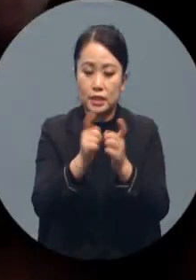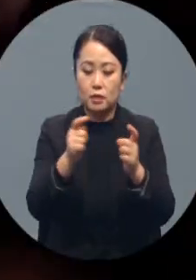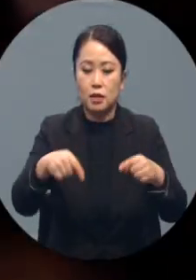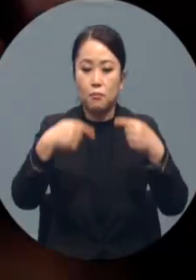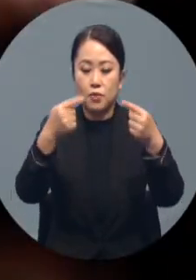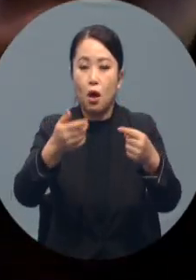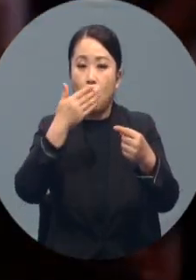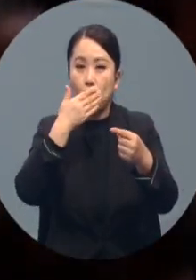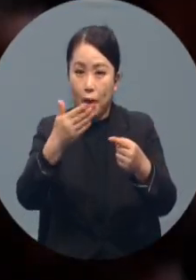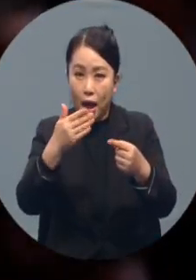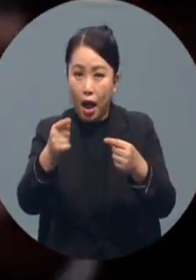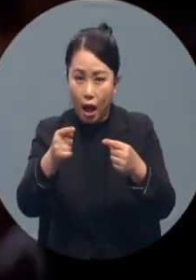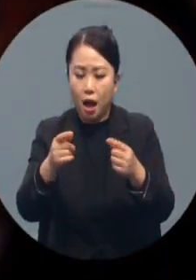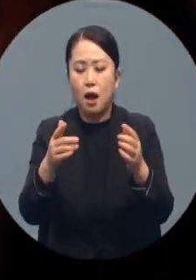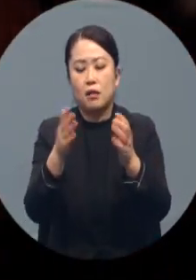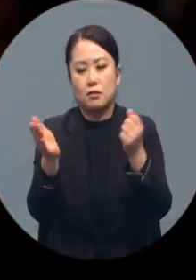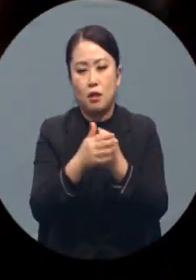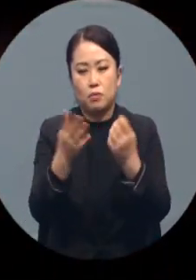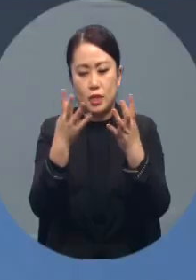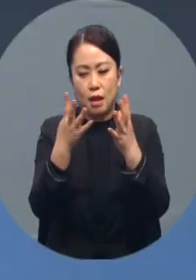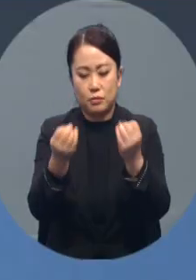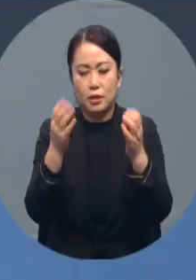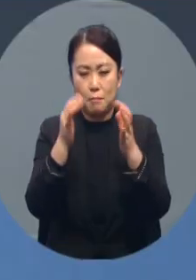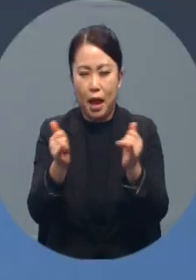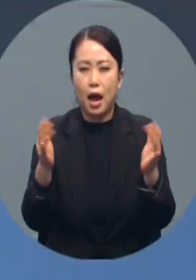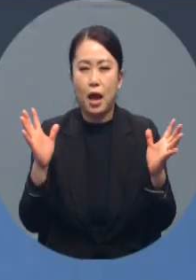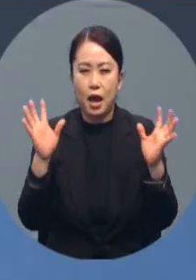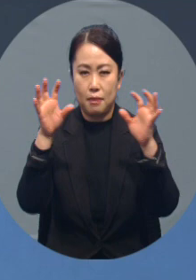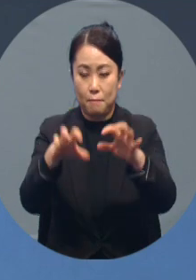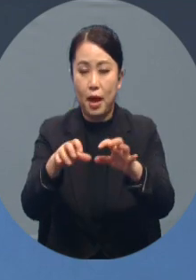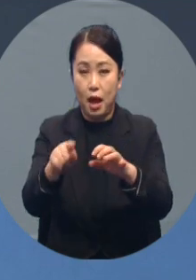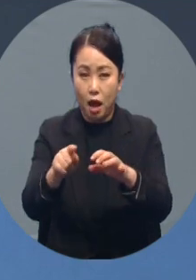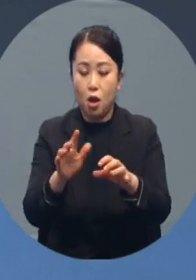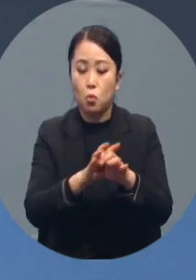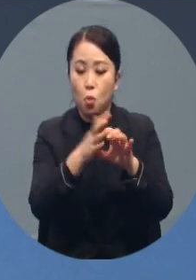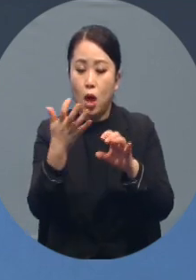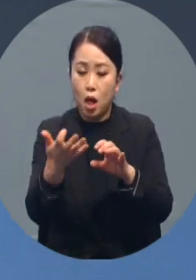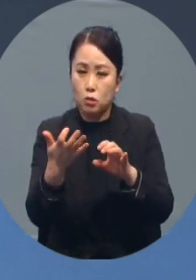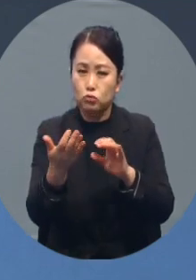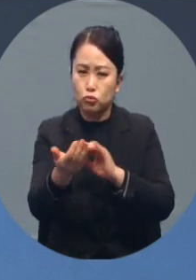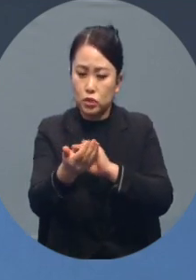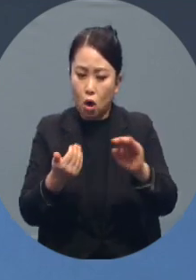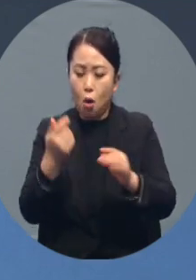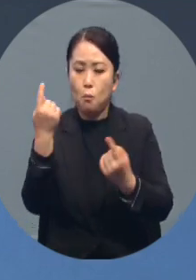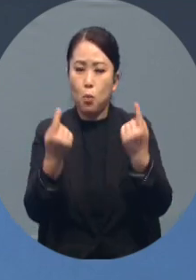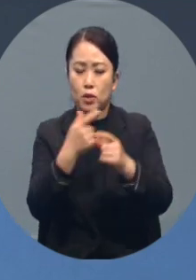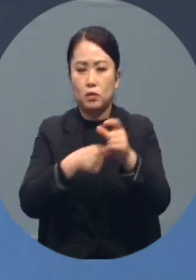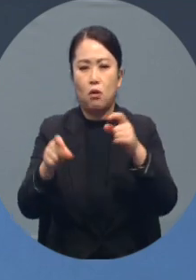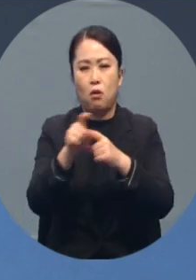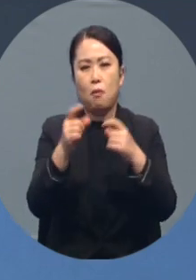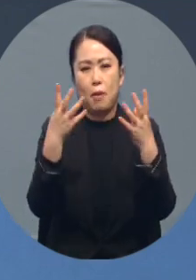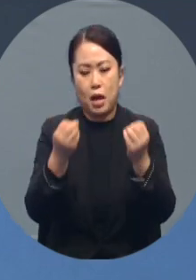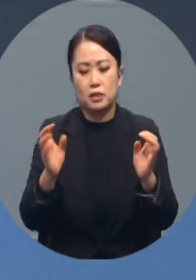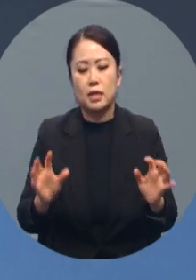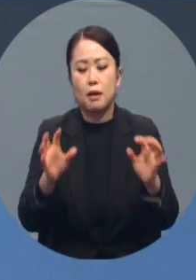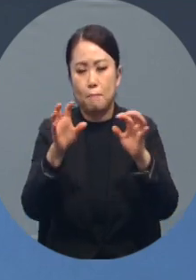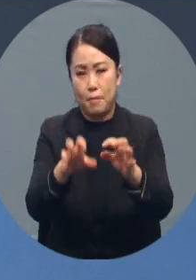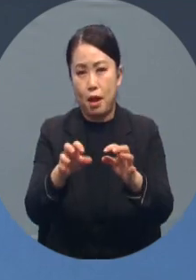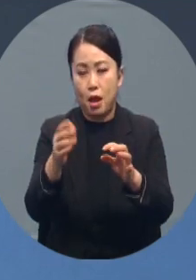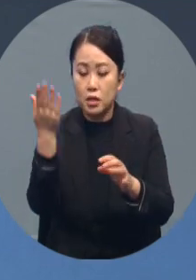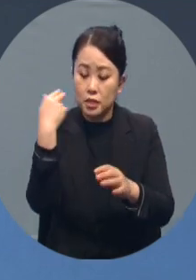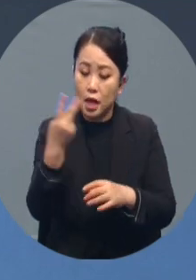있던 관객들이 몰리면서 영화의 전당에는 팬데믹 이전보다 더 많은 관객이 몰려오고 있습니다.